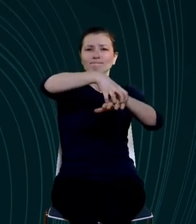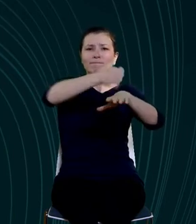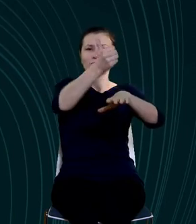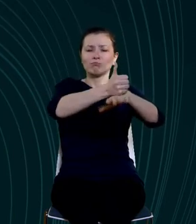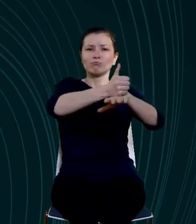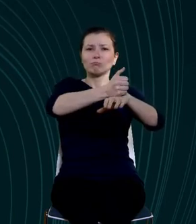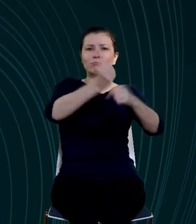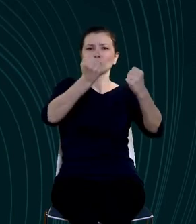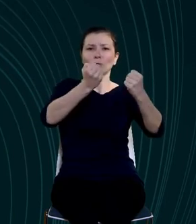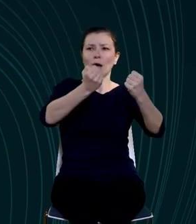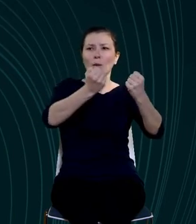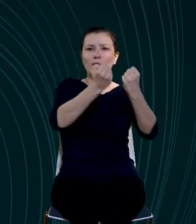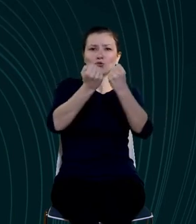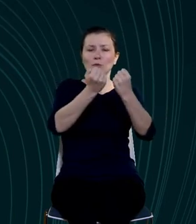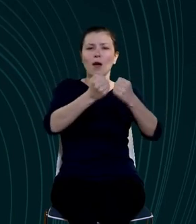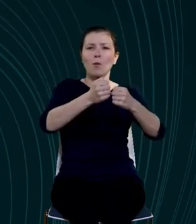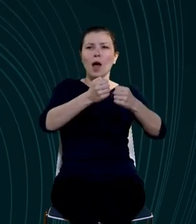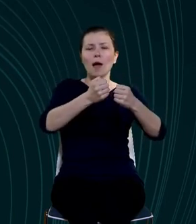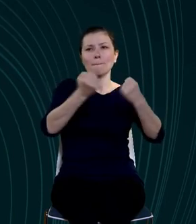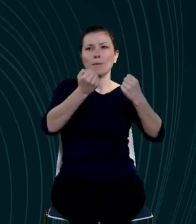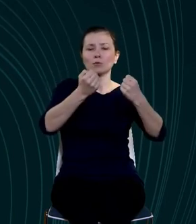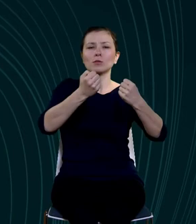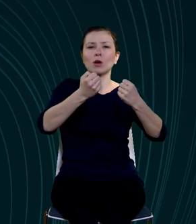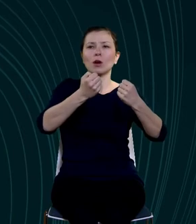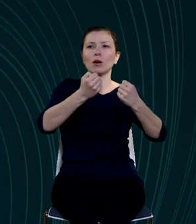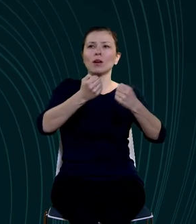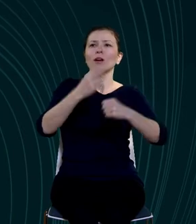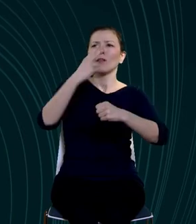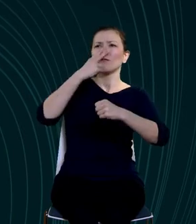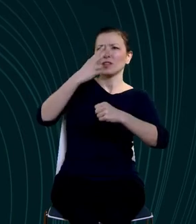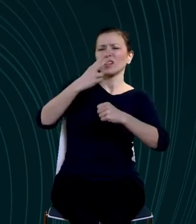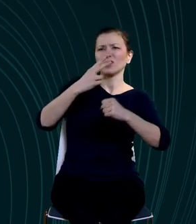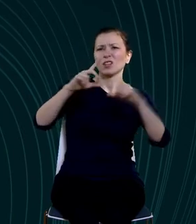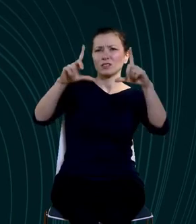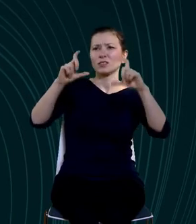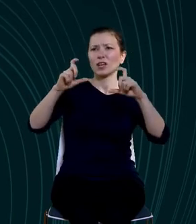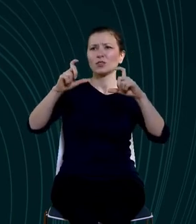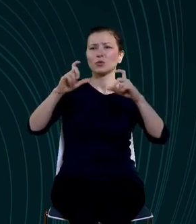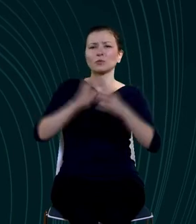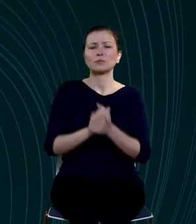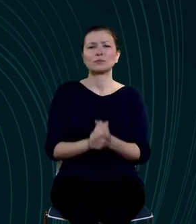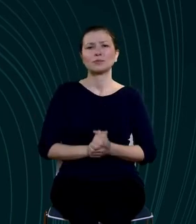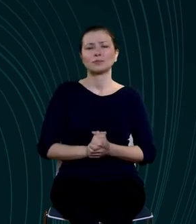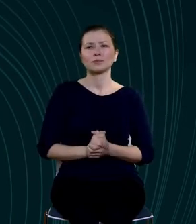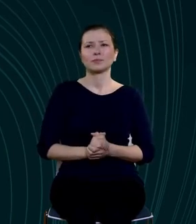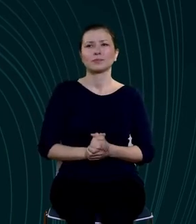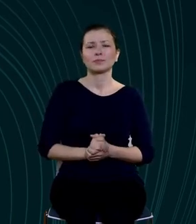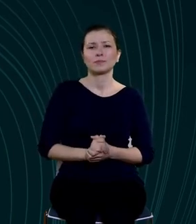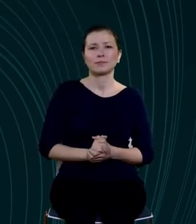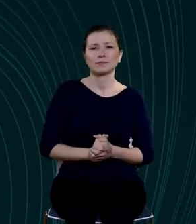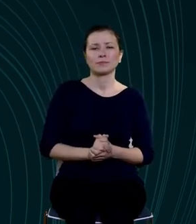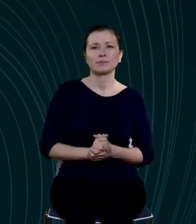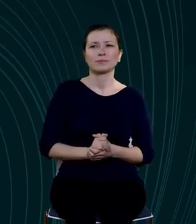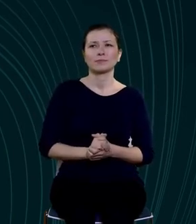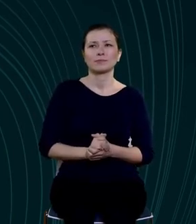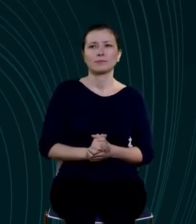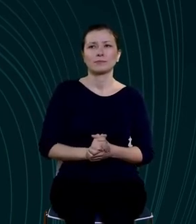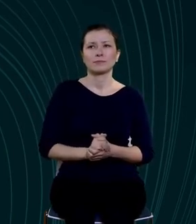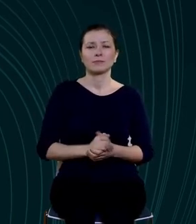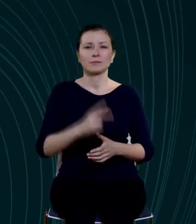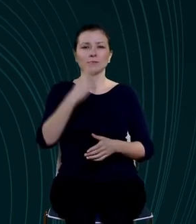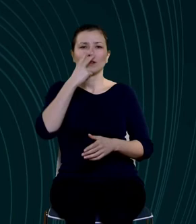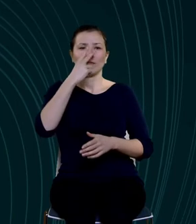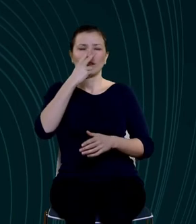się znajdowała. Widać rzut taki tutaj, widok na antenę